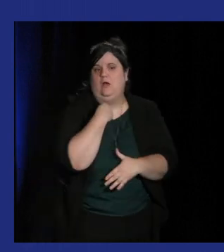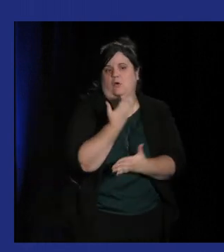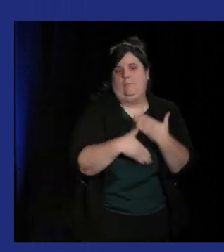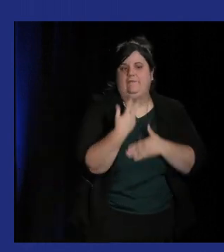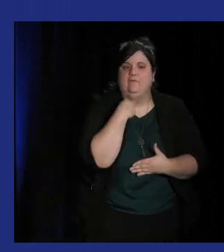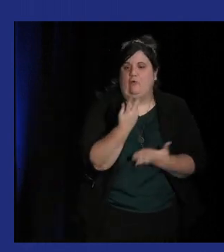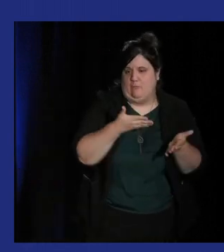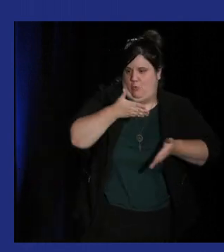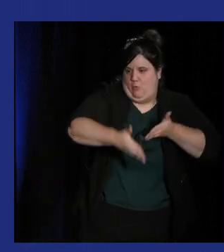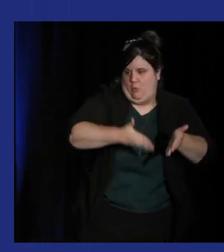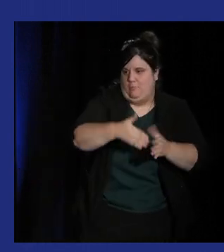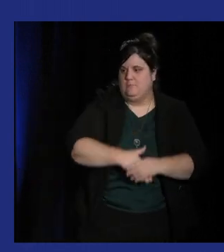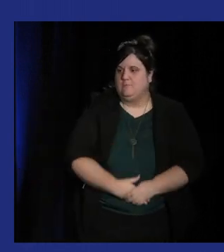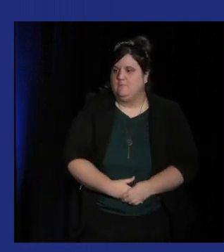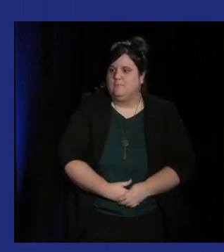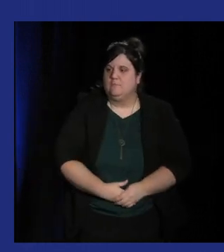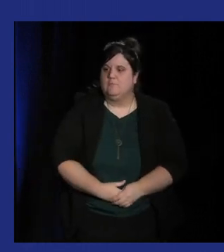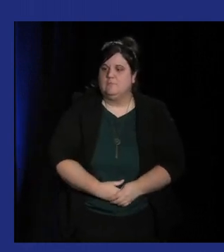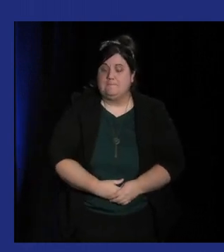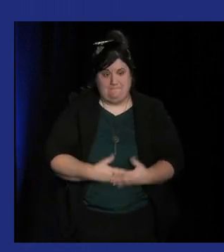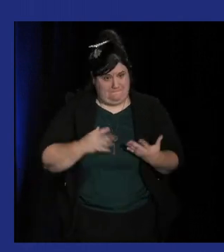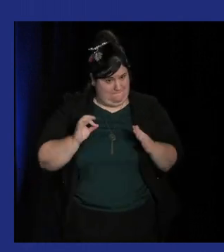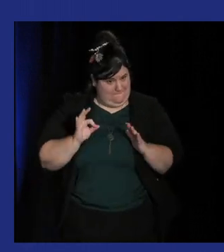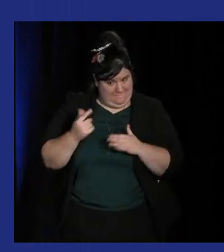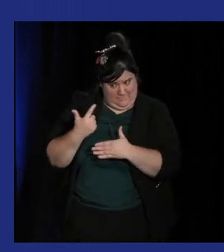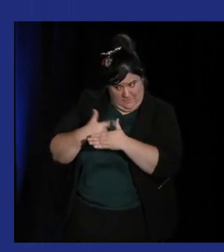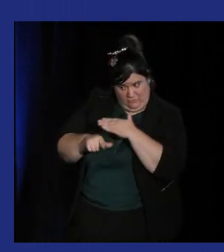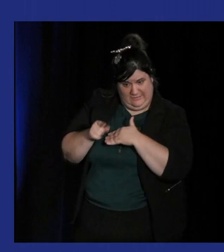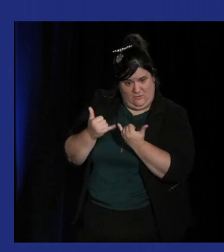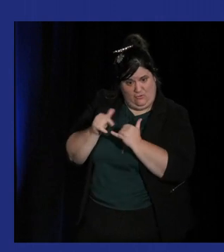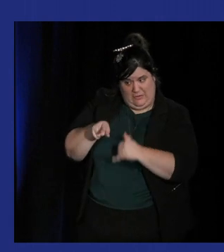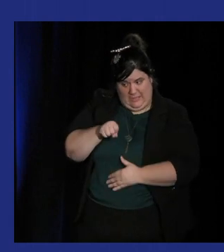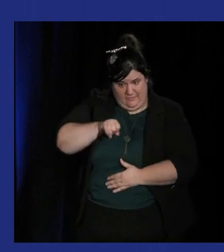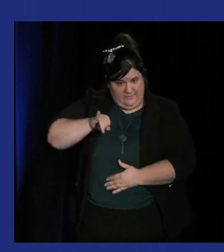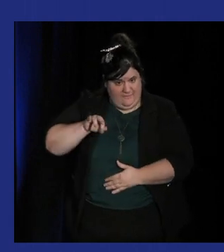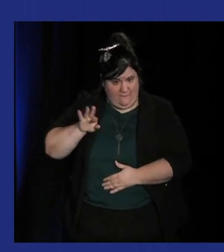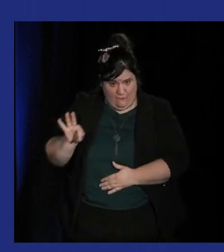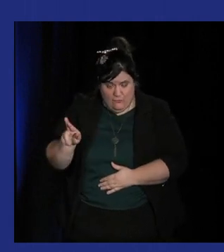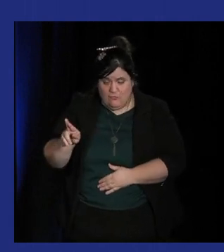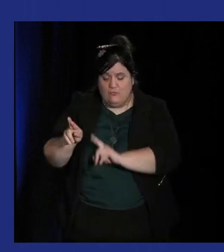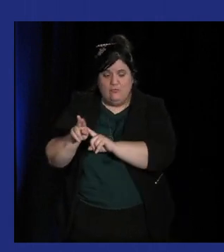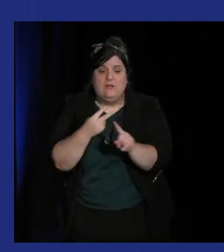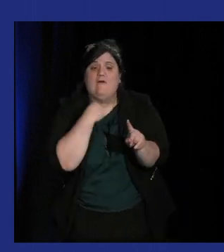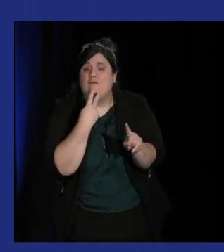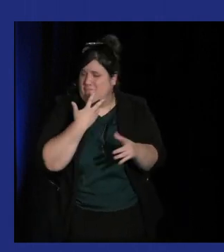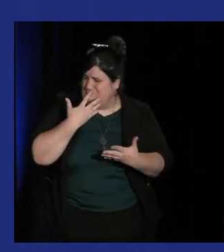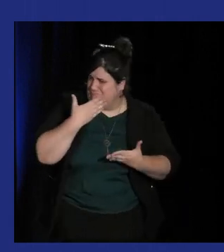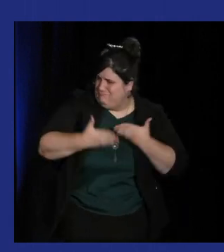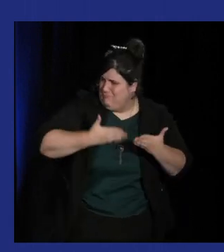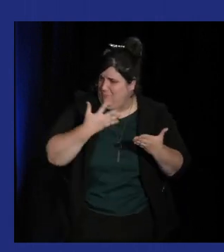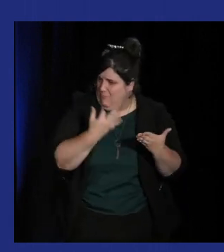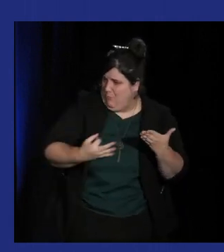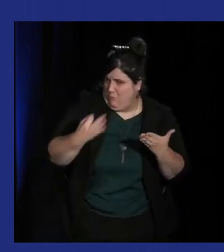robots et des fois ça peut enfin là sur Six-Fours c'est resté vraiment pendant plusieurs mois avec ces voix robots donc pour toute l'équipe tout le monde